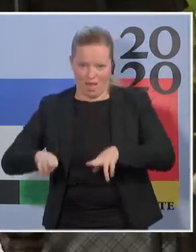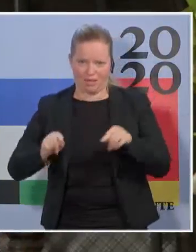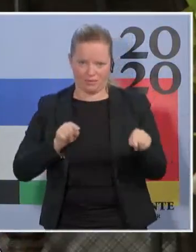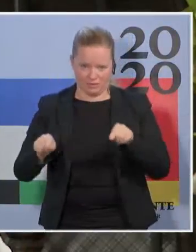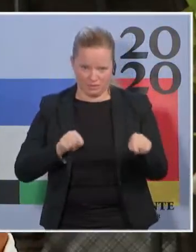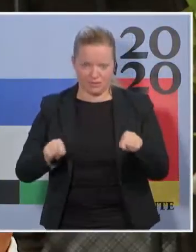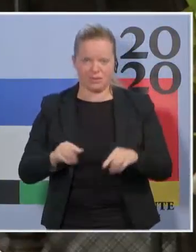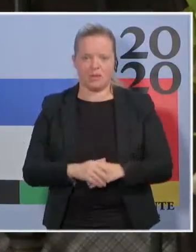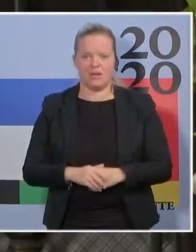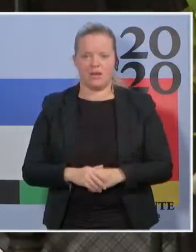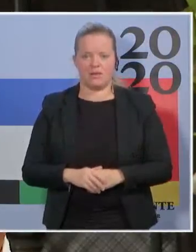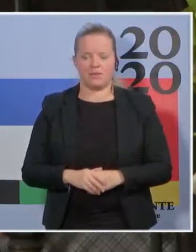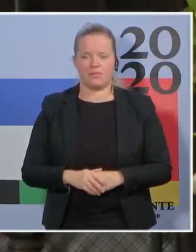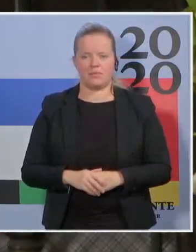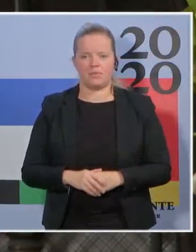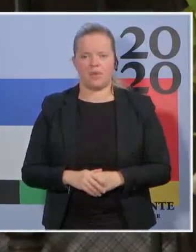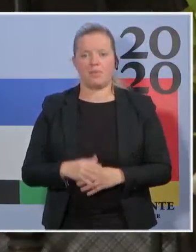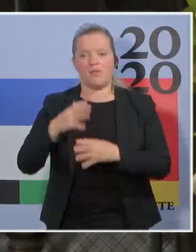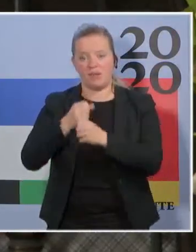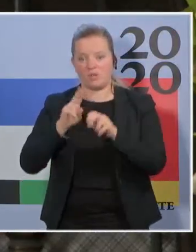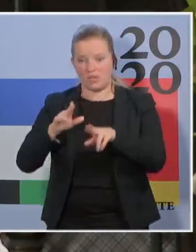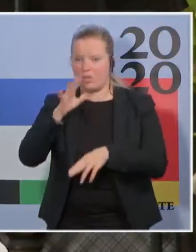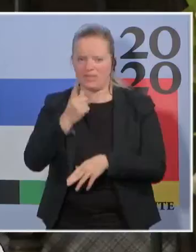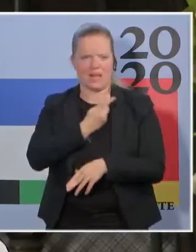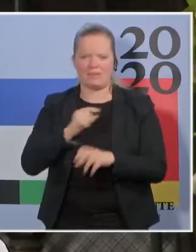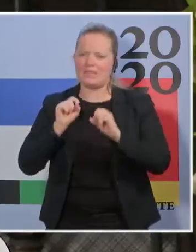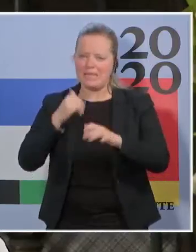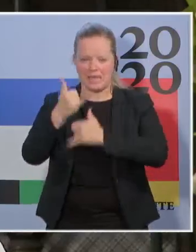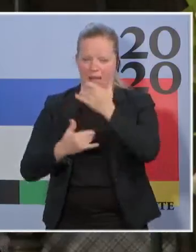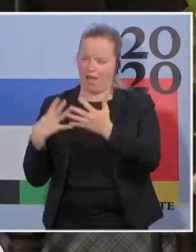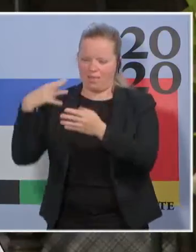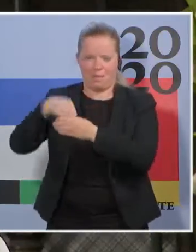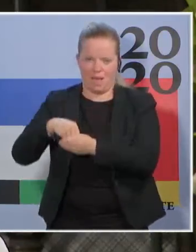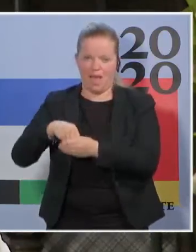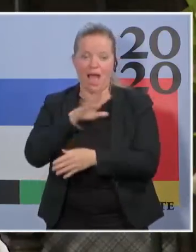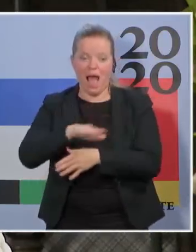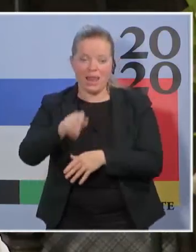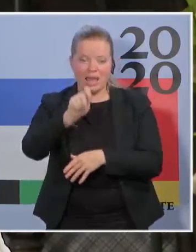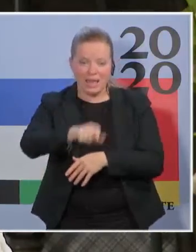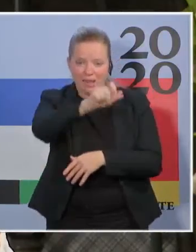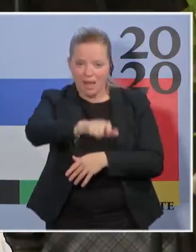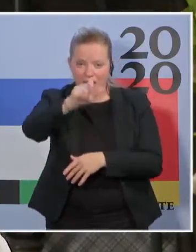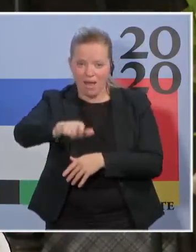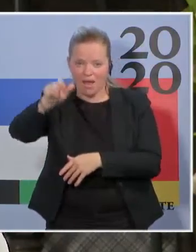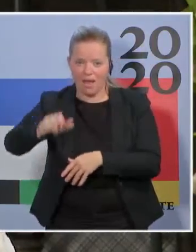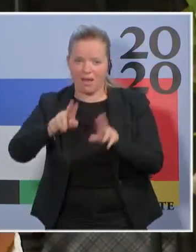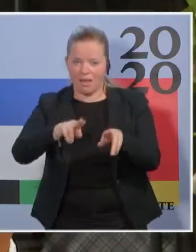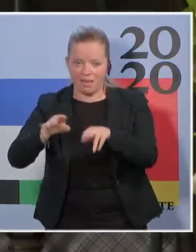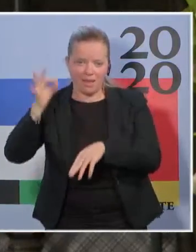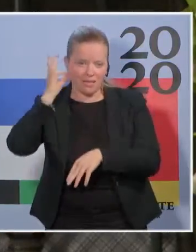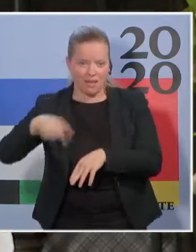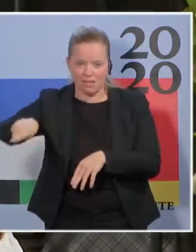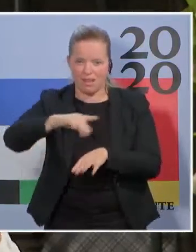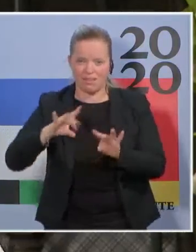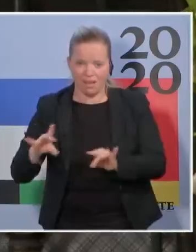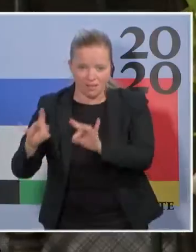Verfassungsgerichtshof ist ich habe das 16 Jahre erlebt und alle Richterinnen und Richter, die dort tätig sind, werden mir beipflichten. Es ist eine